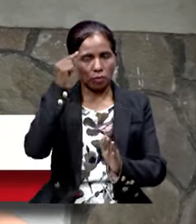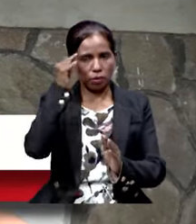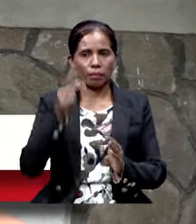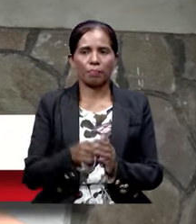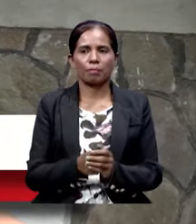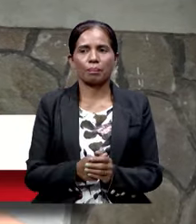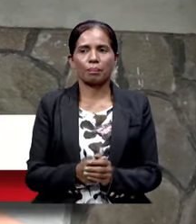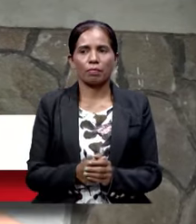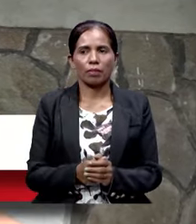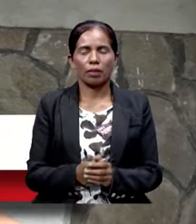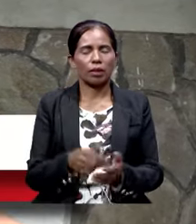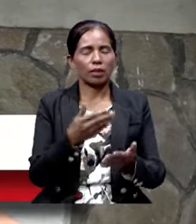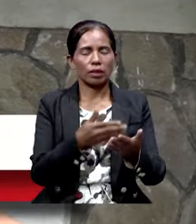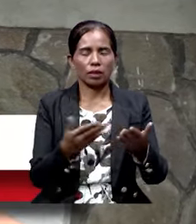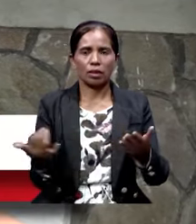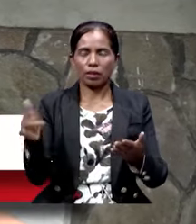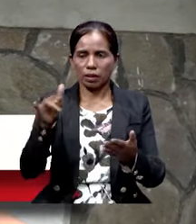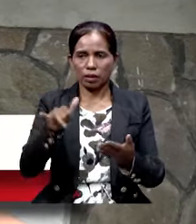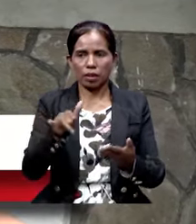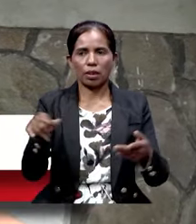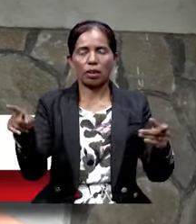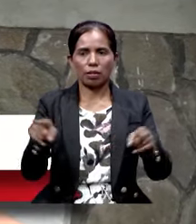ba buat sir nebem kanessa